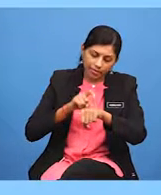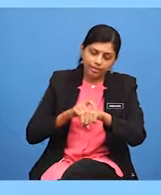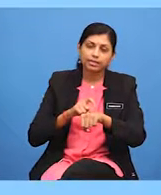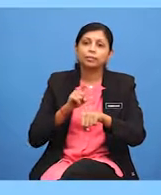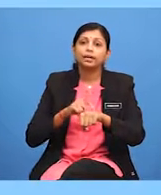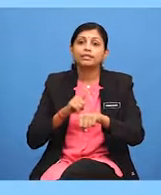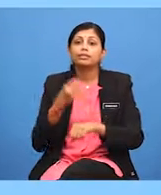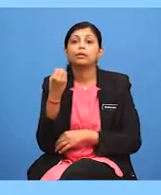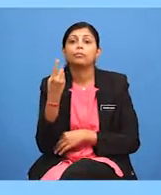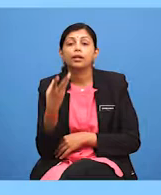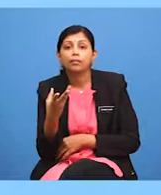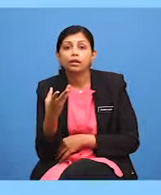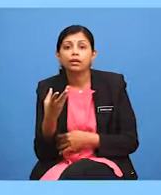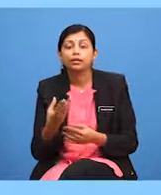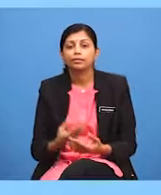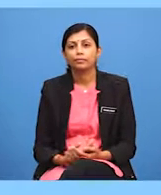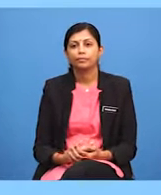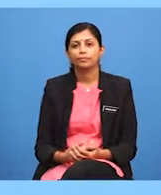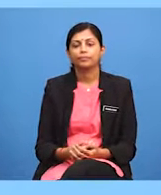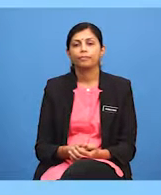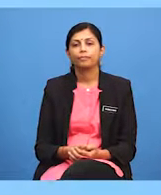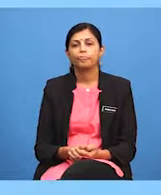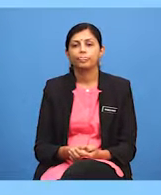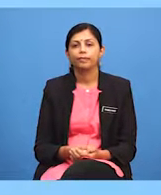itu melakukan kerja.